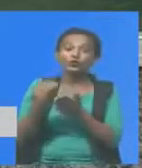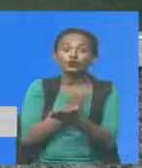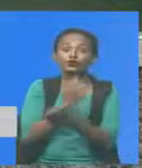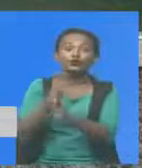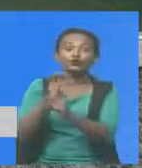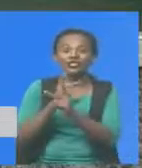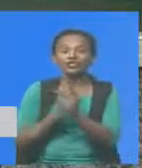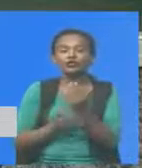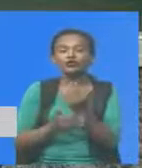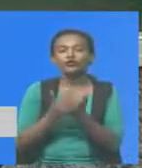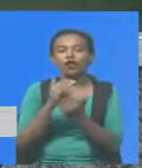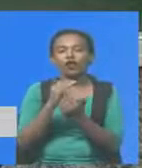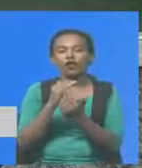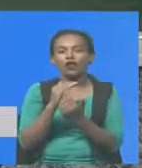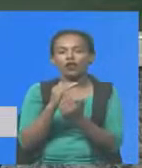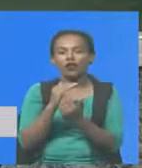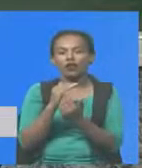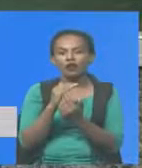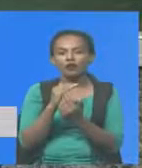ይሸፍናል።